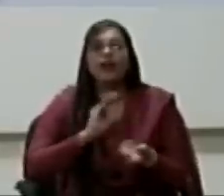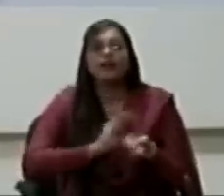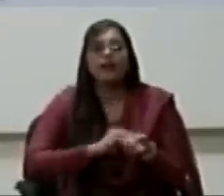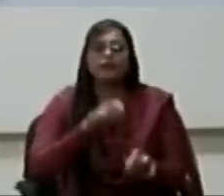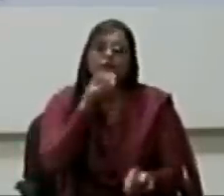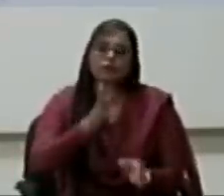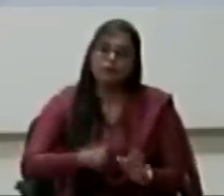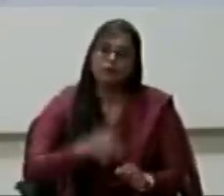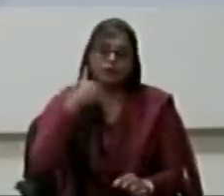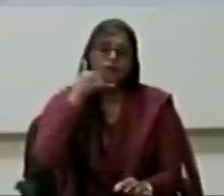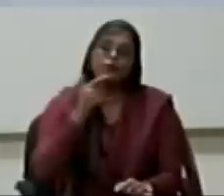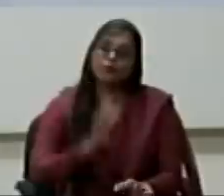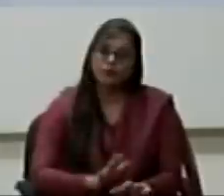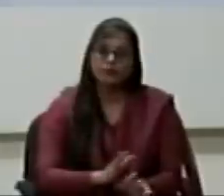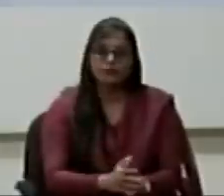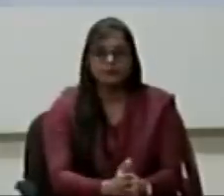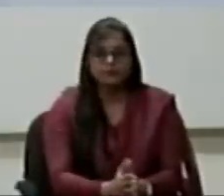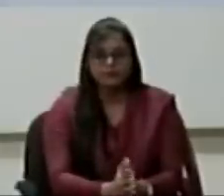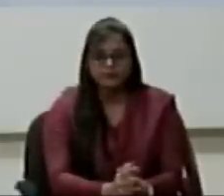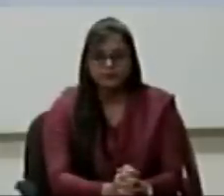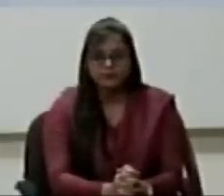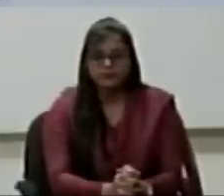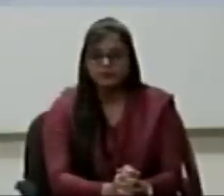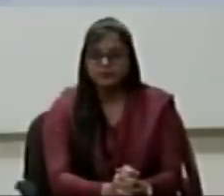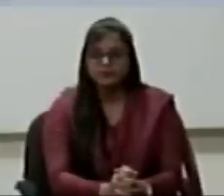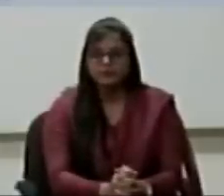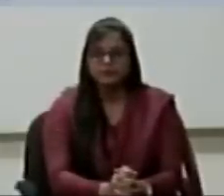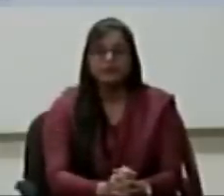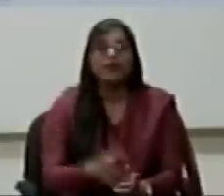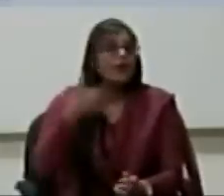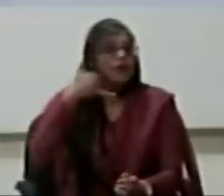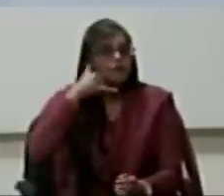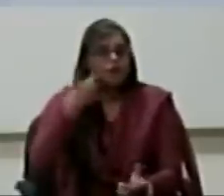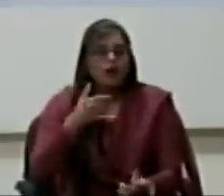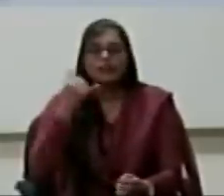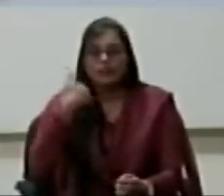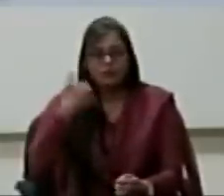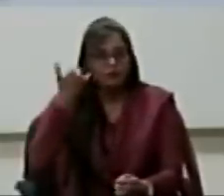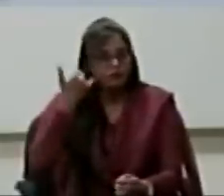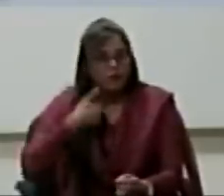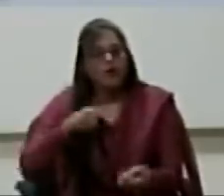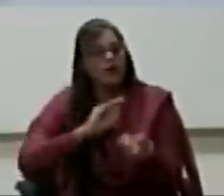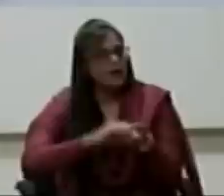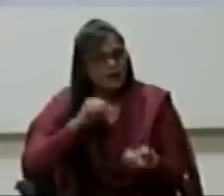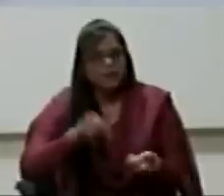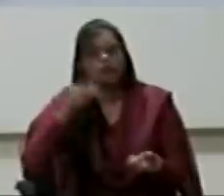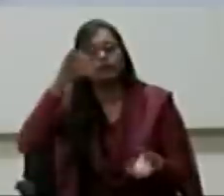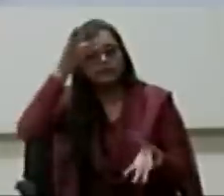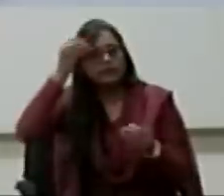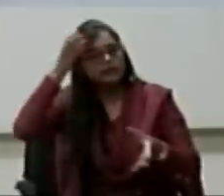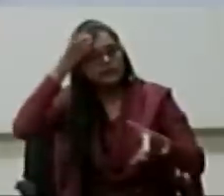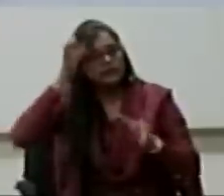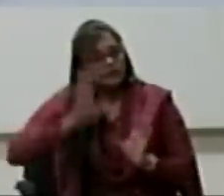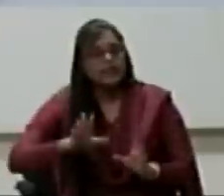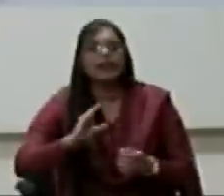কিনা, মানে তারাও তো চিকিৎসক কিন্তু অন্য কোনো চিকিৎসককে সরাসরি রোগী মানে দেখবেন কিনা, এই